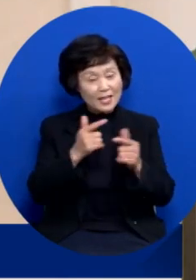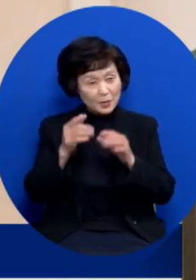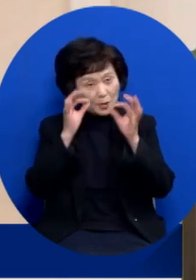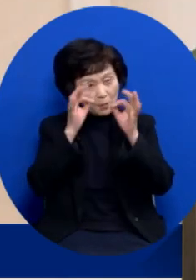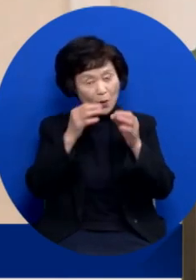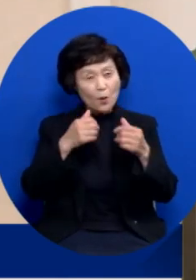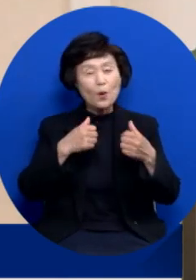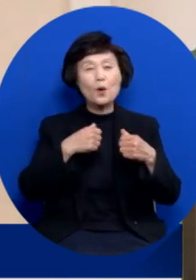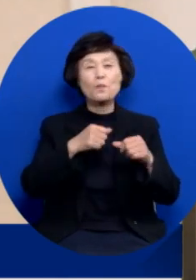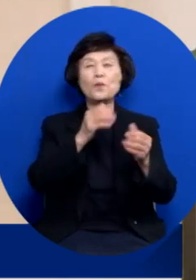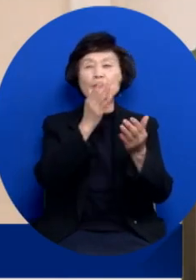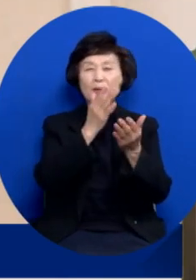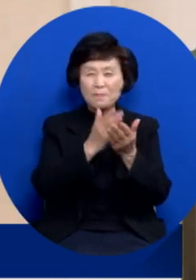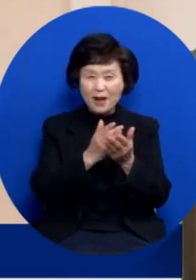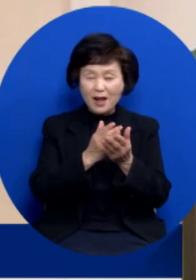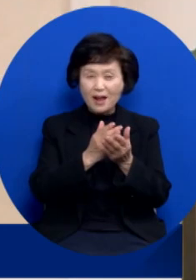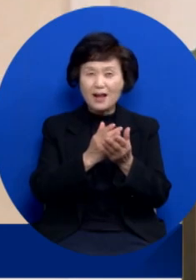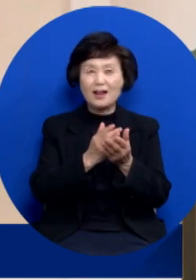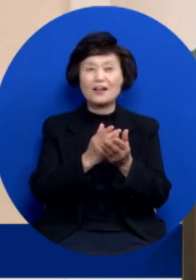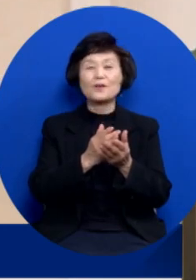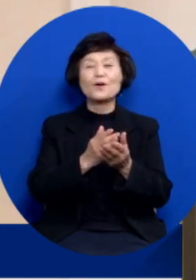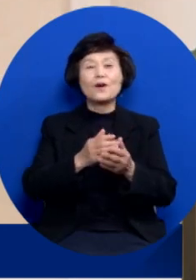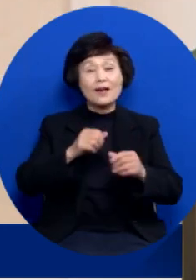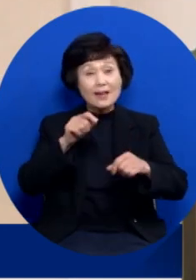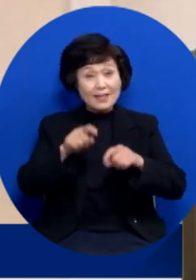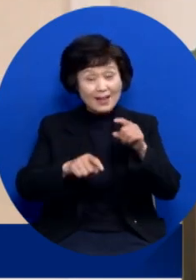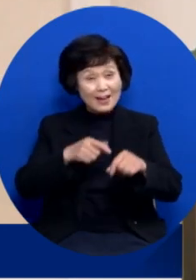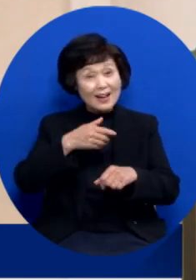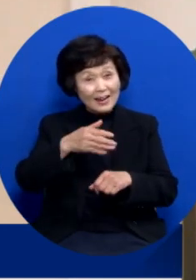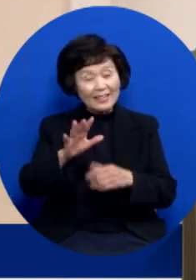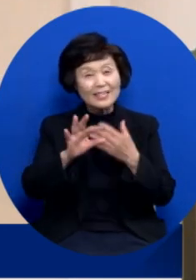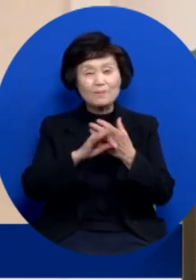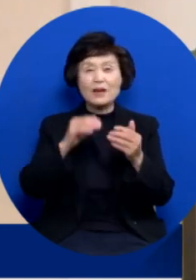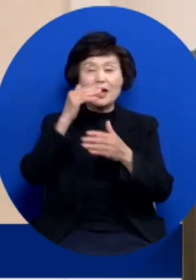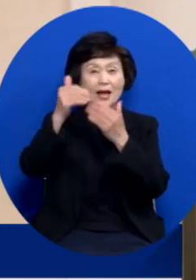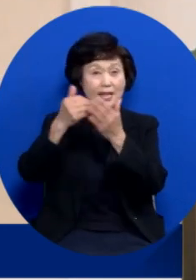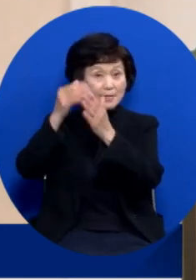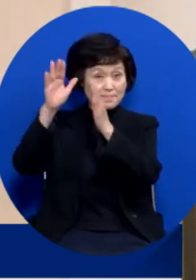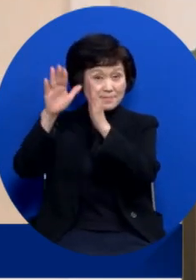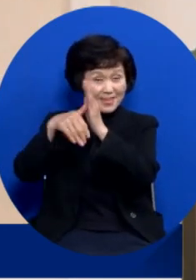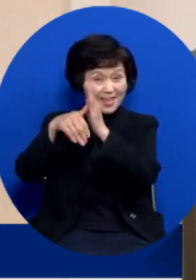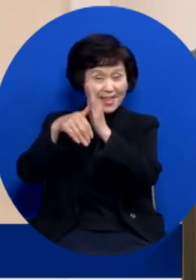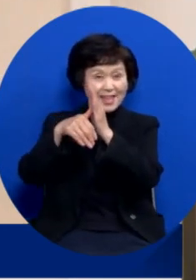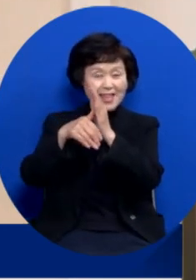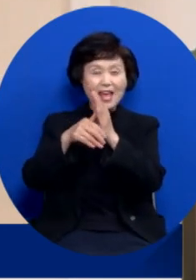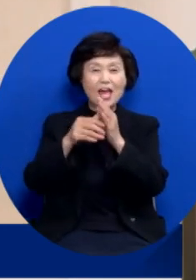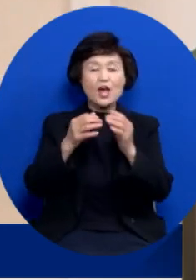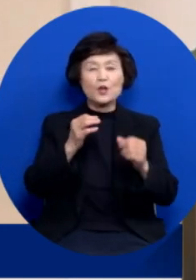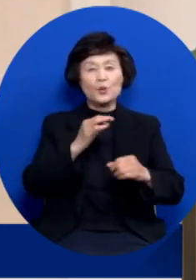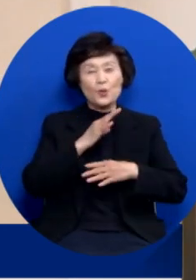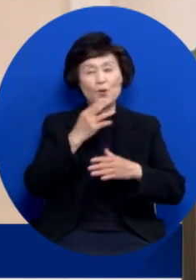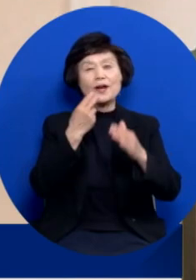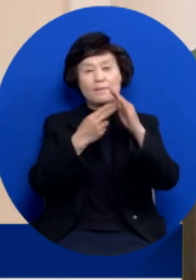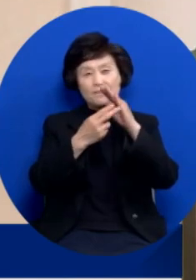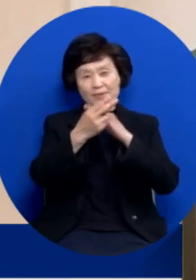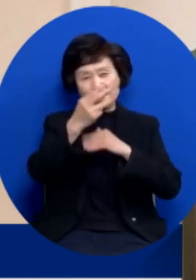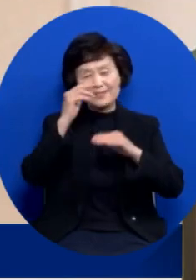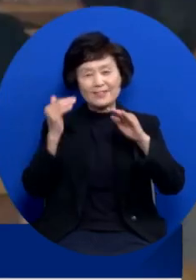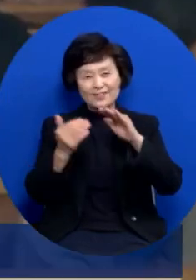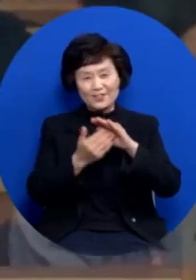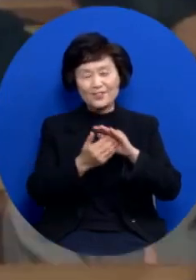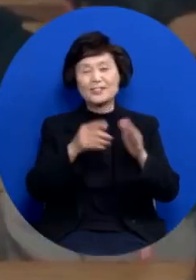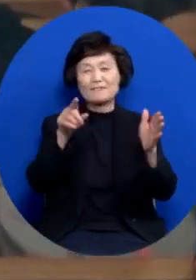그런 모습으로 나아간다면 하나님의 때 하나님께서 또 놀라운 비전을 이루어 가실 거라